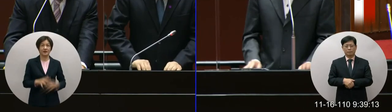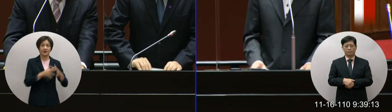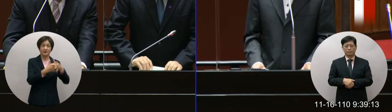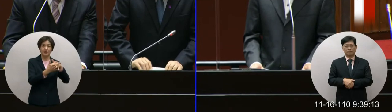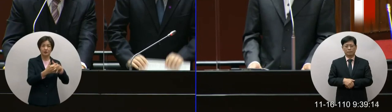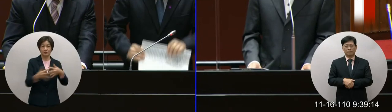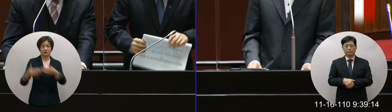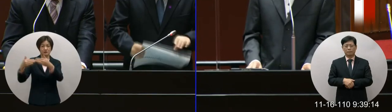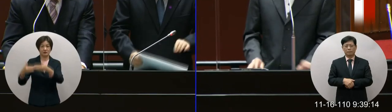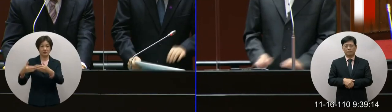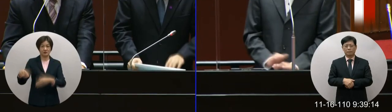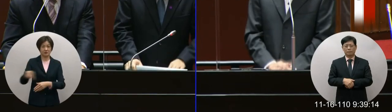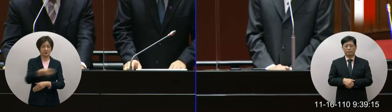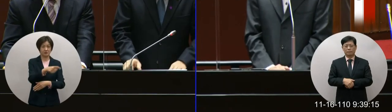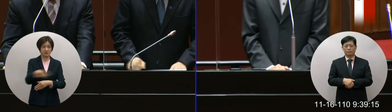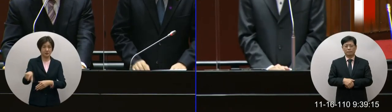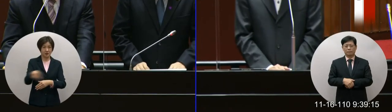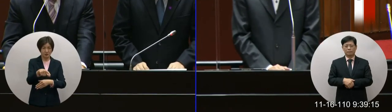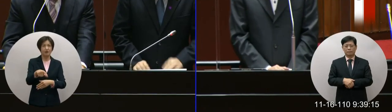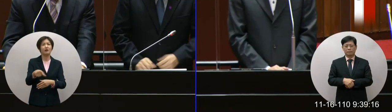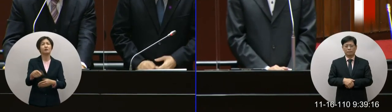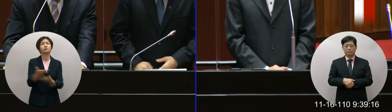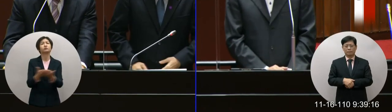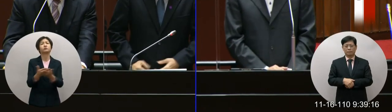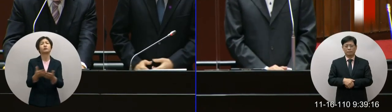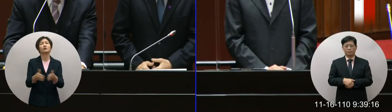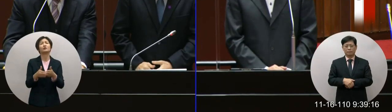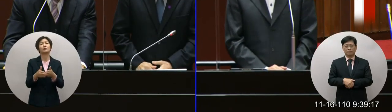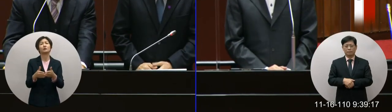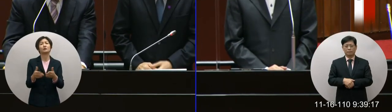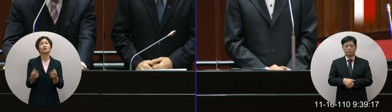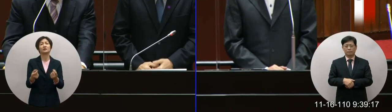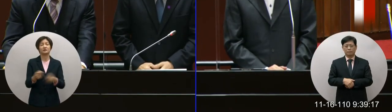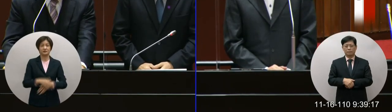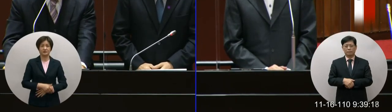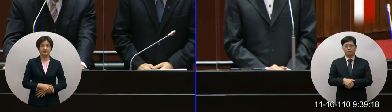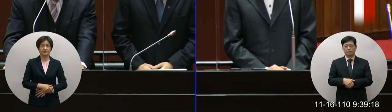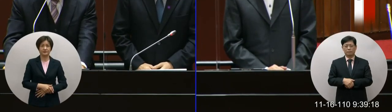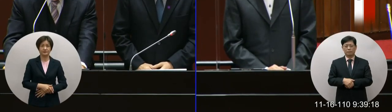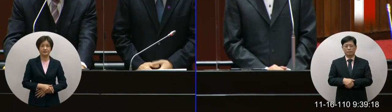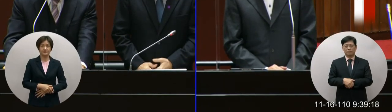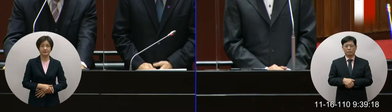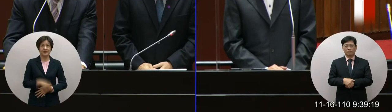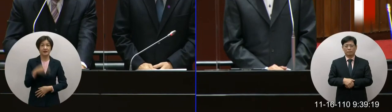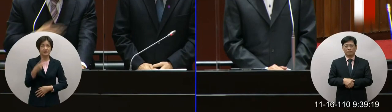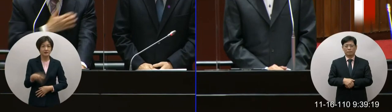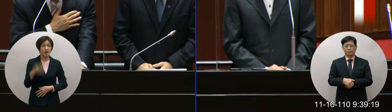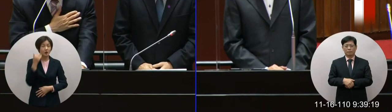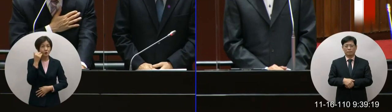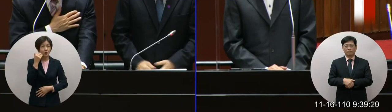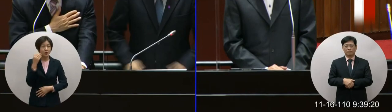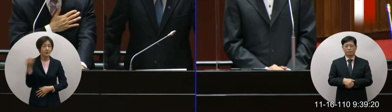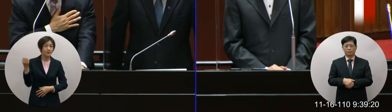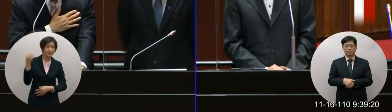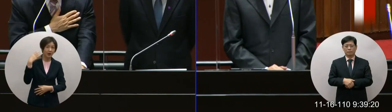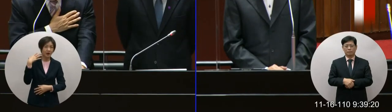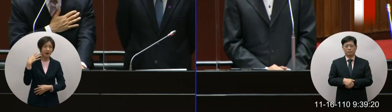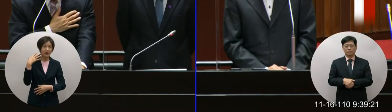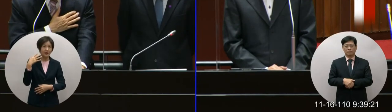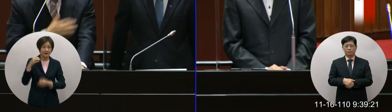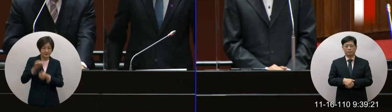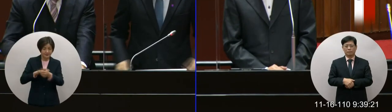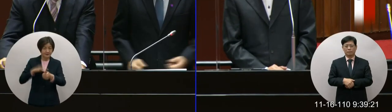国当然必须要有互通，不过相关的讯息如果有涉及到我